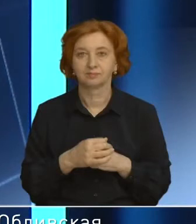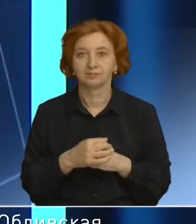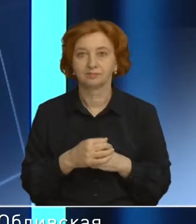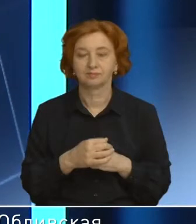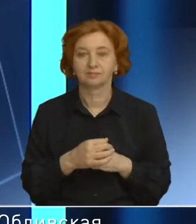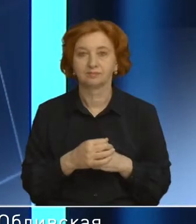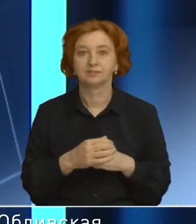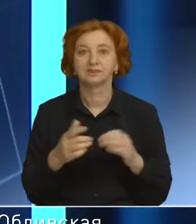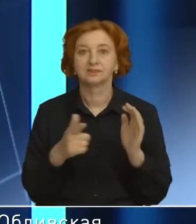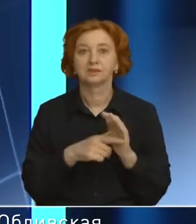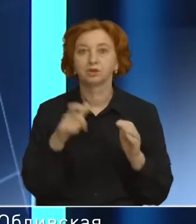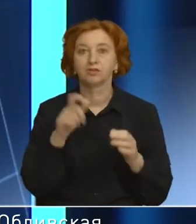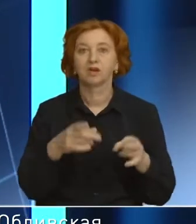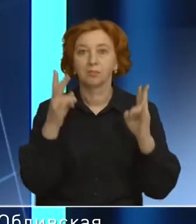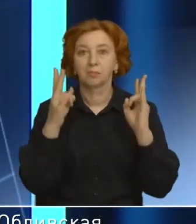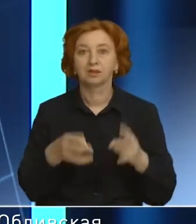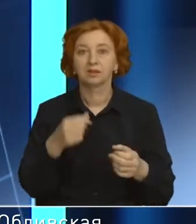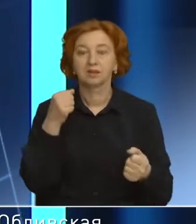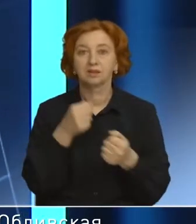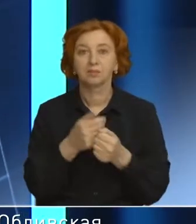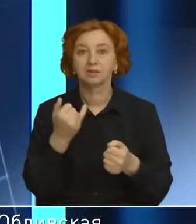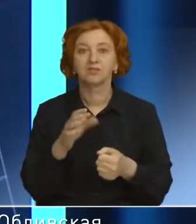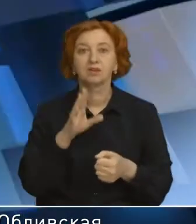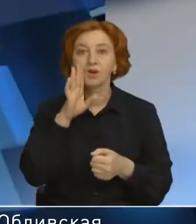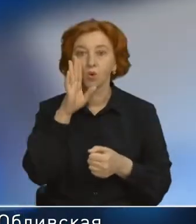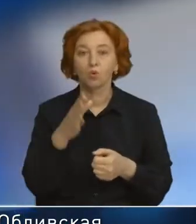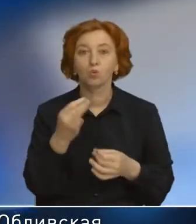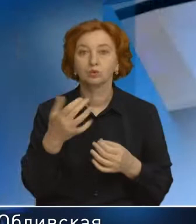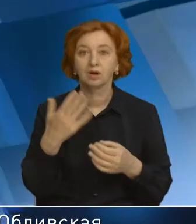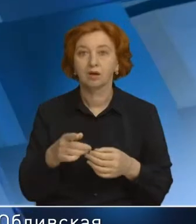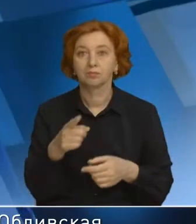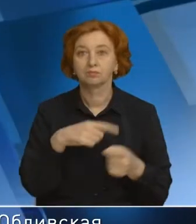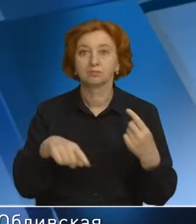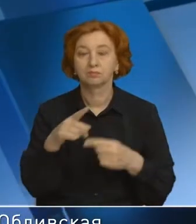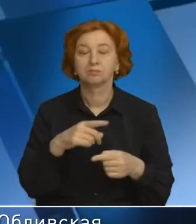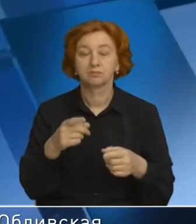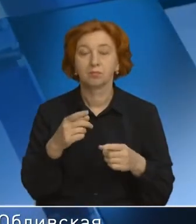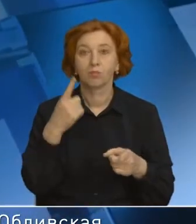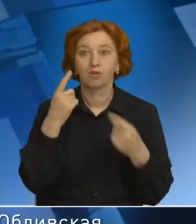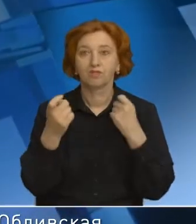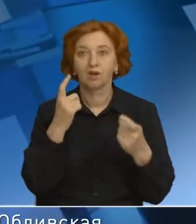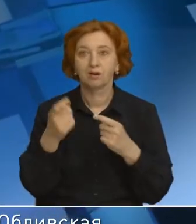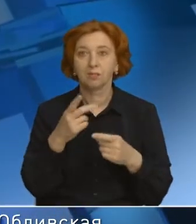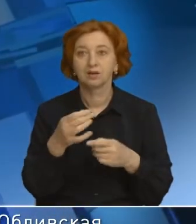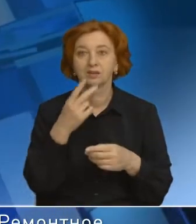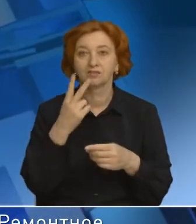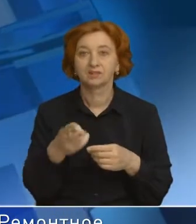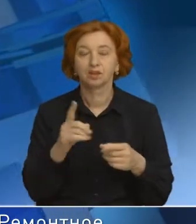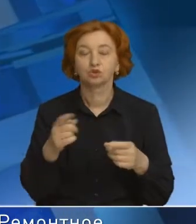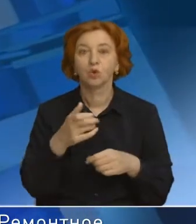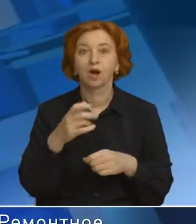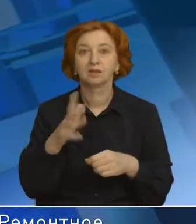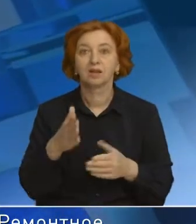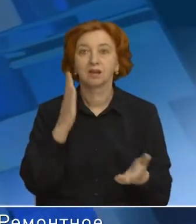семь человек пострадали в дтп сегодня утром в азове на кагальницкая шоссе по информации областной госавтоинспекции газель